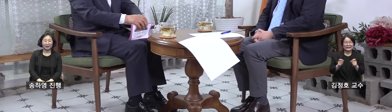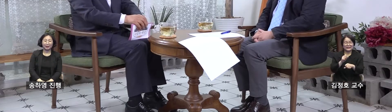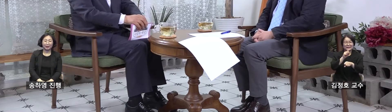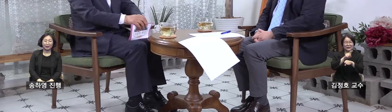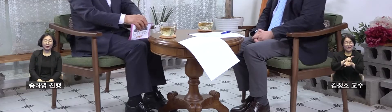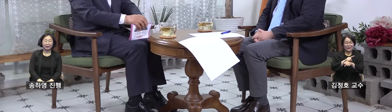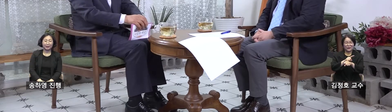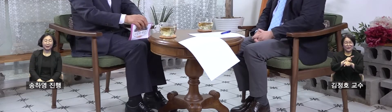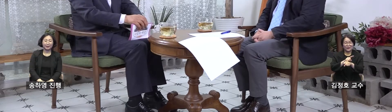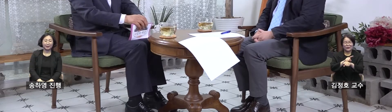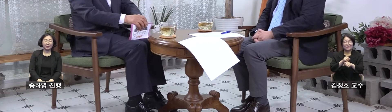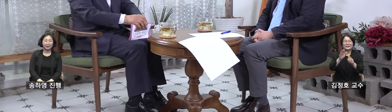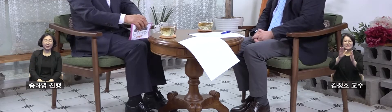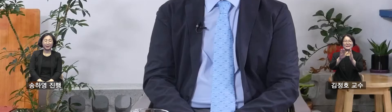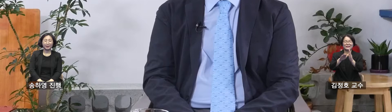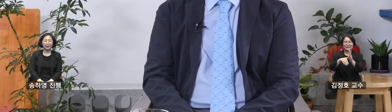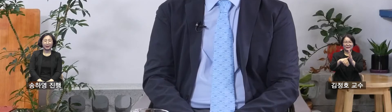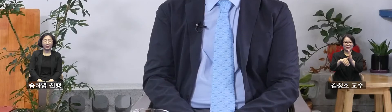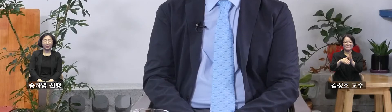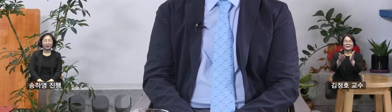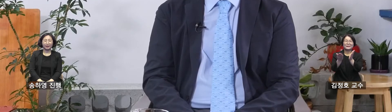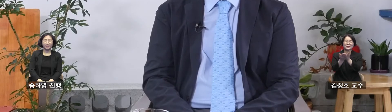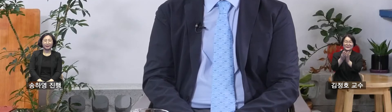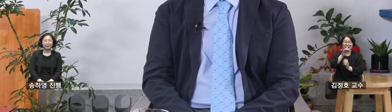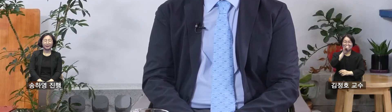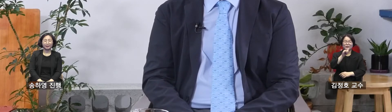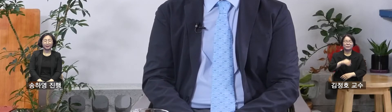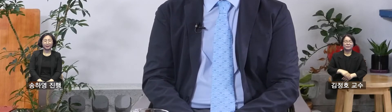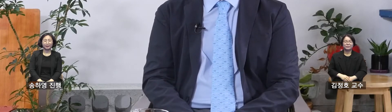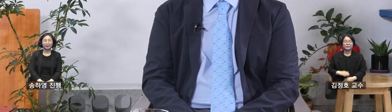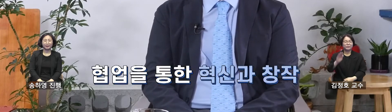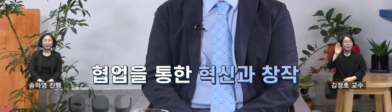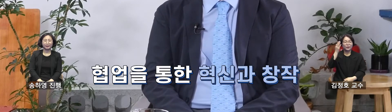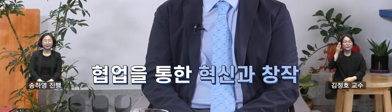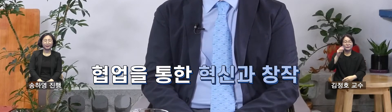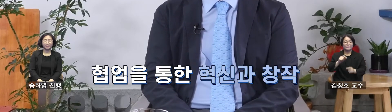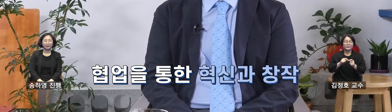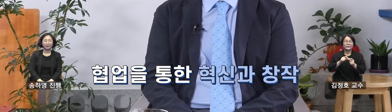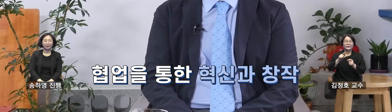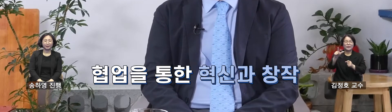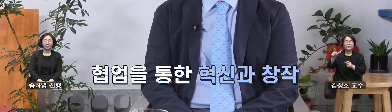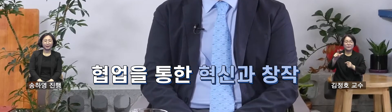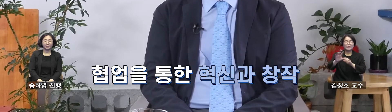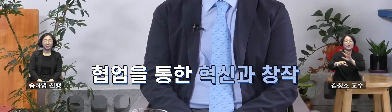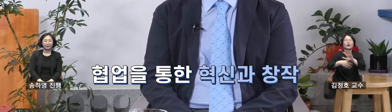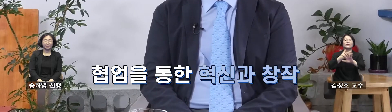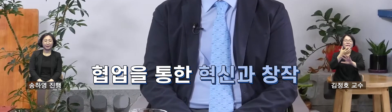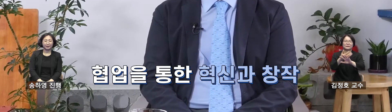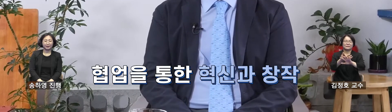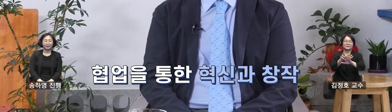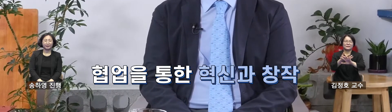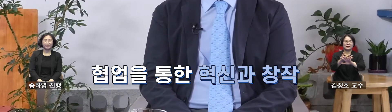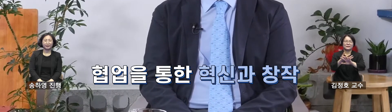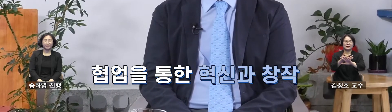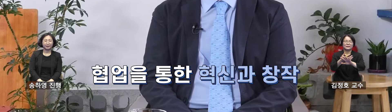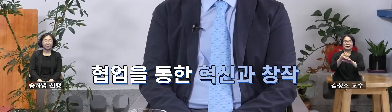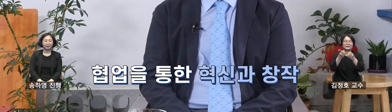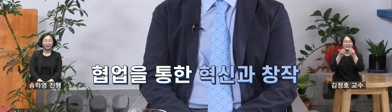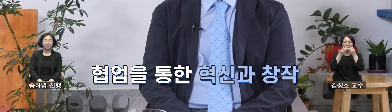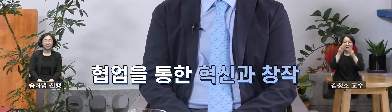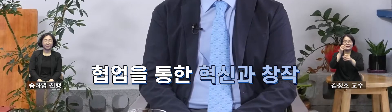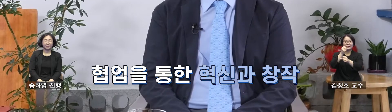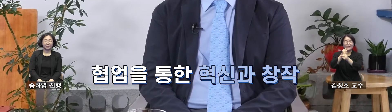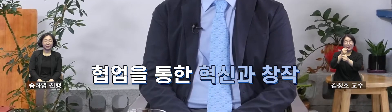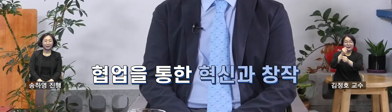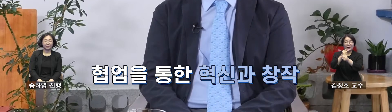시대의 흐름도 있는 것 같긴 합니다. 그런데 요즘 이제 그 대부분의 그 혁신과 창작이